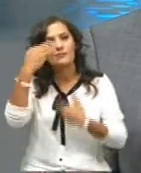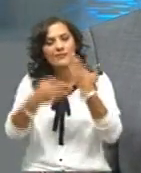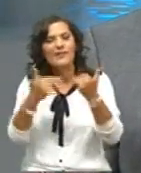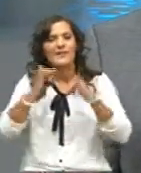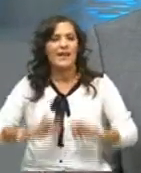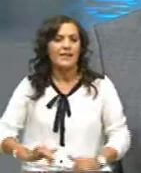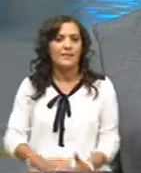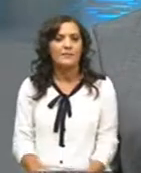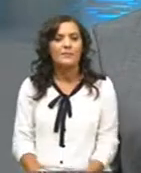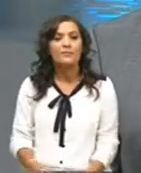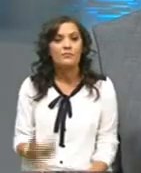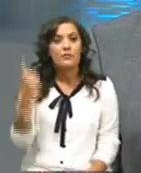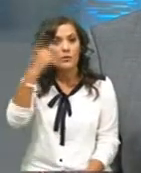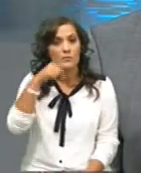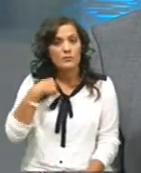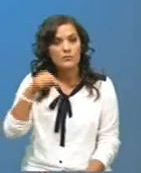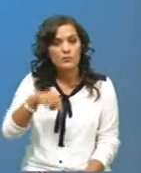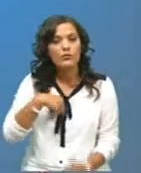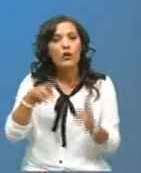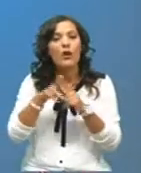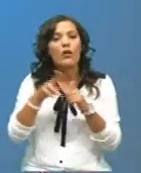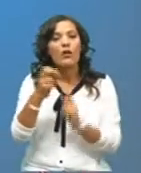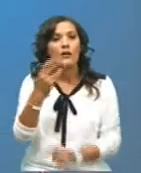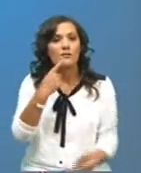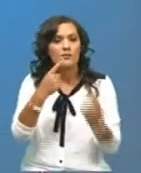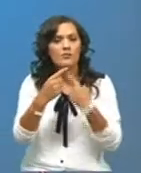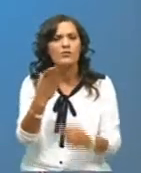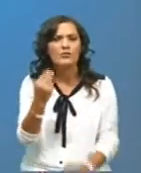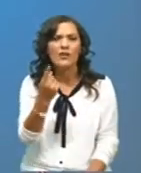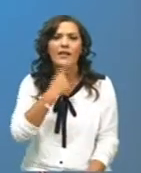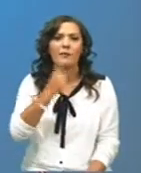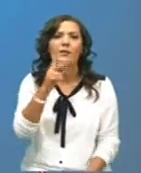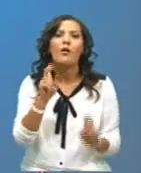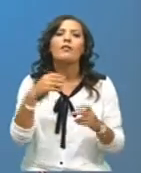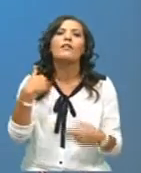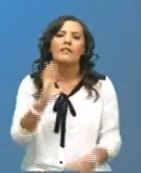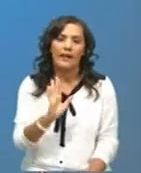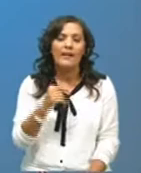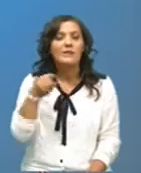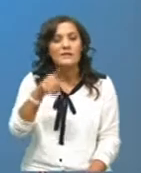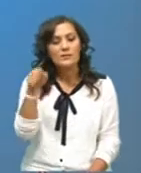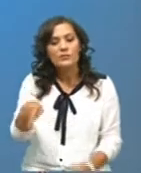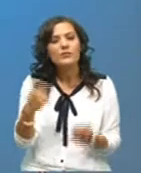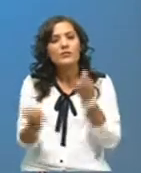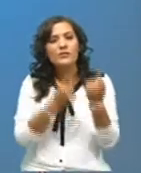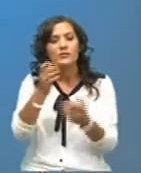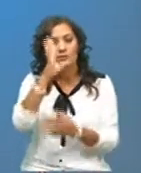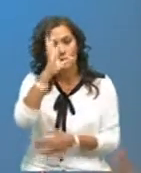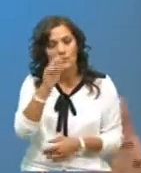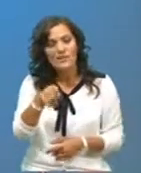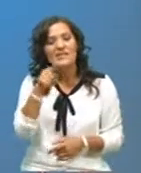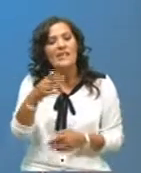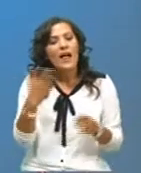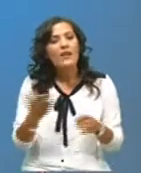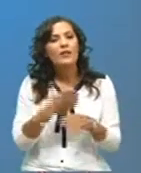geçelim rahatlıyorum değil mi Çünkü biz bugün kolon kanserini konuşacağız çok tatlı bir konu değil ama siz bu işin uzmanı mısınız Bize en